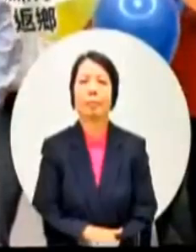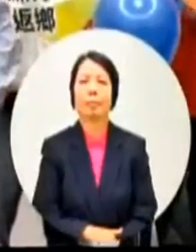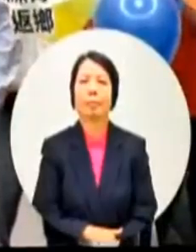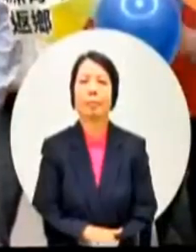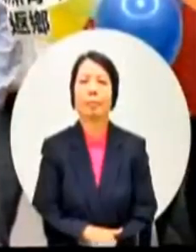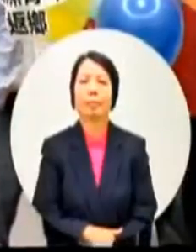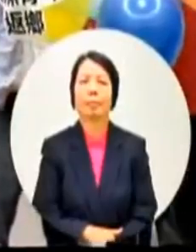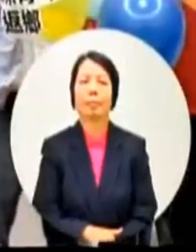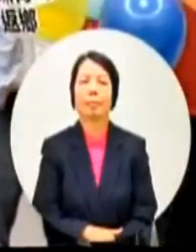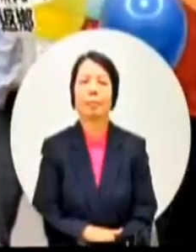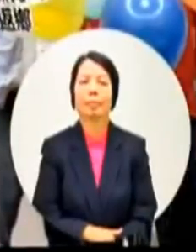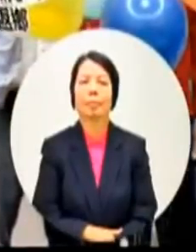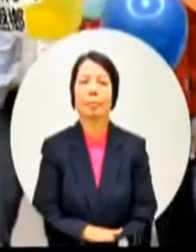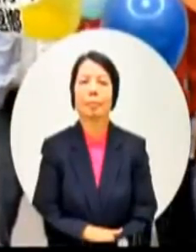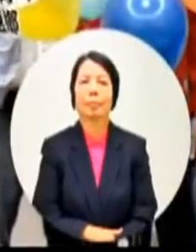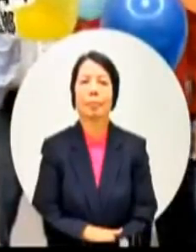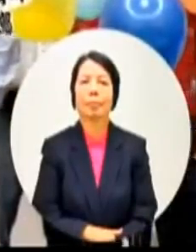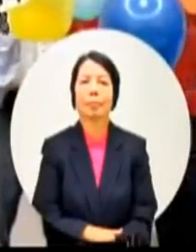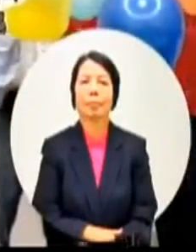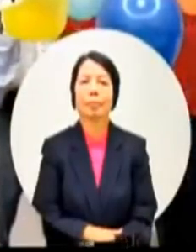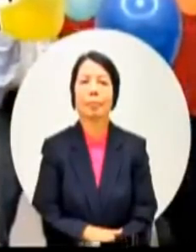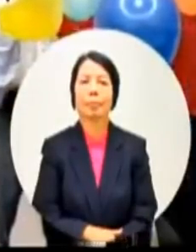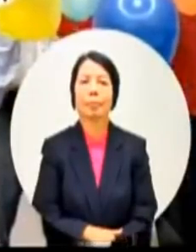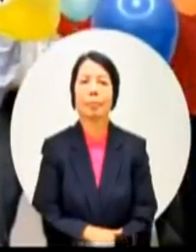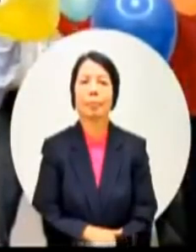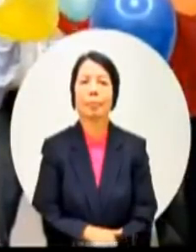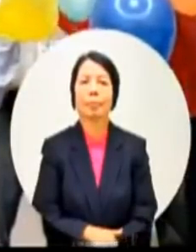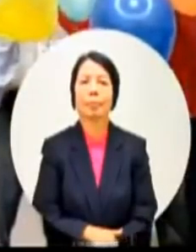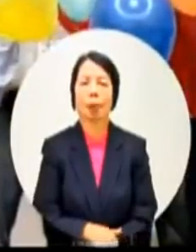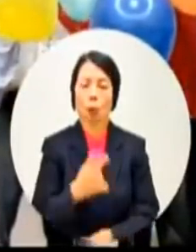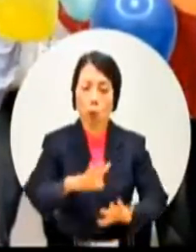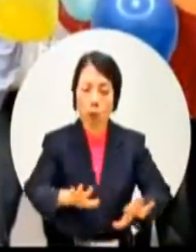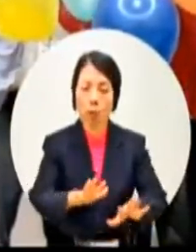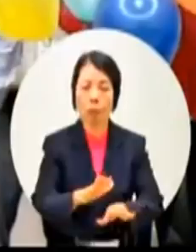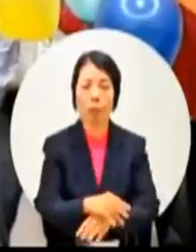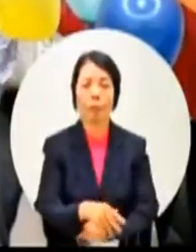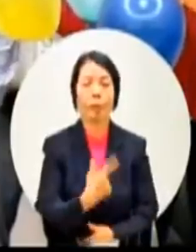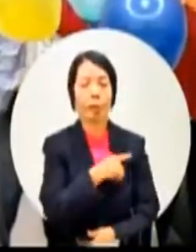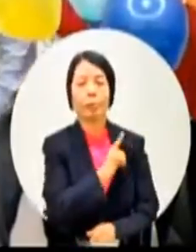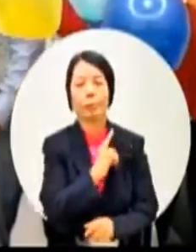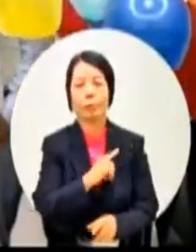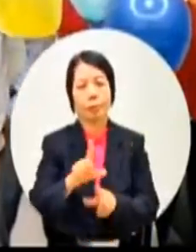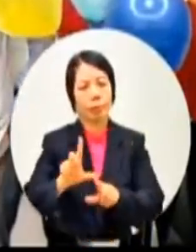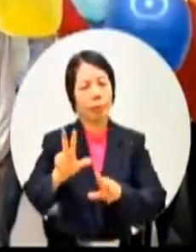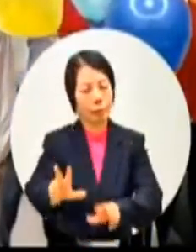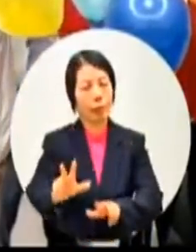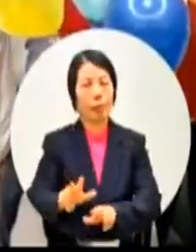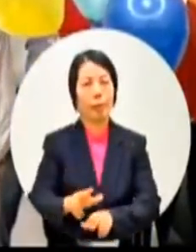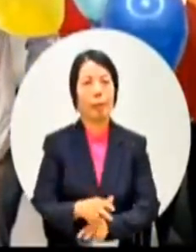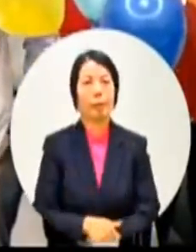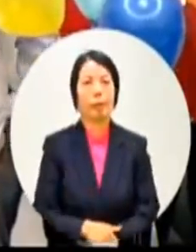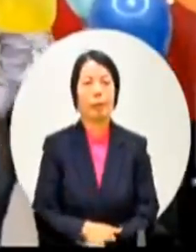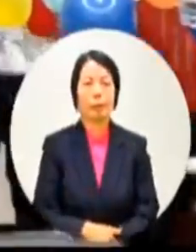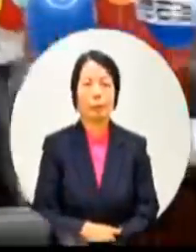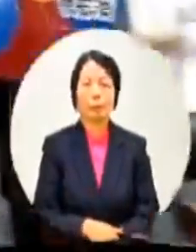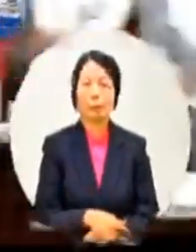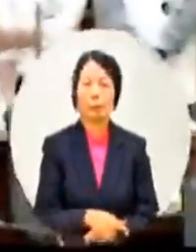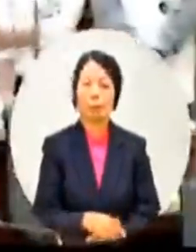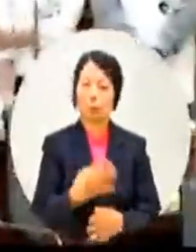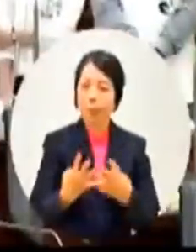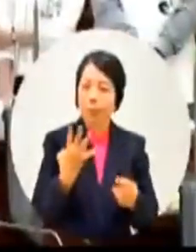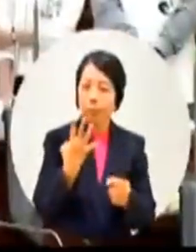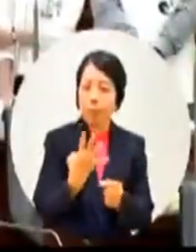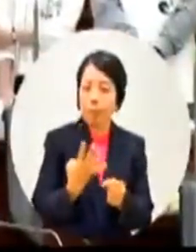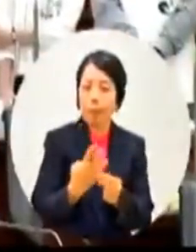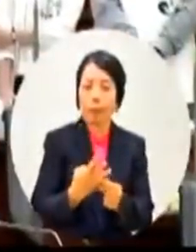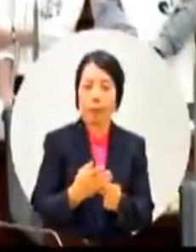袂到。 无你讲啊，我说我好坦白嘛。 好，好啦。 啊，市长明确表态吼，四年做不到的哪一项？ 好，你讲。 给你机会。 我